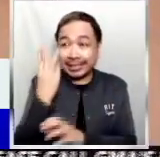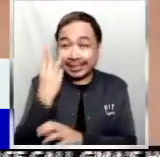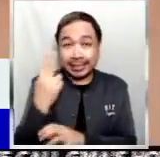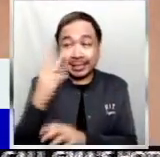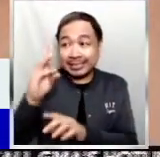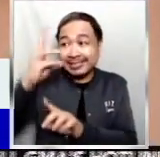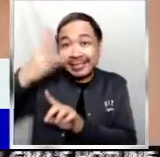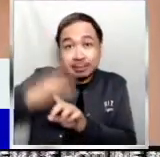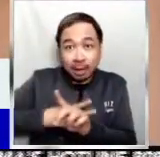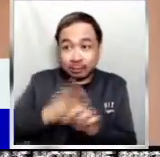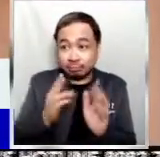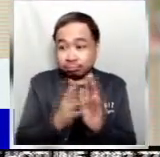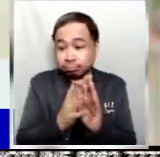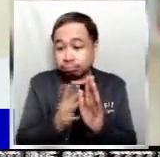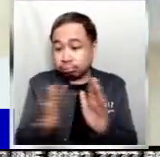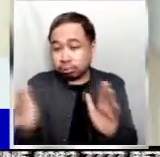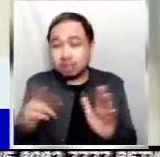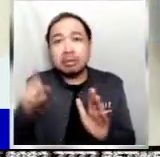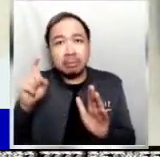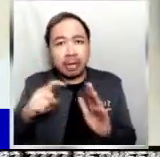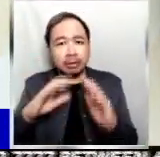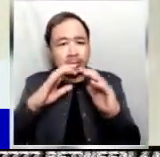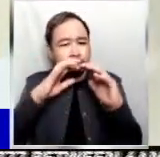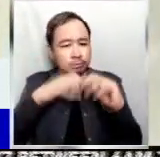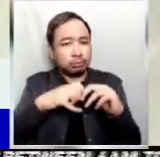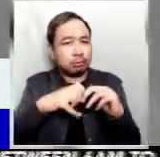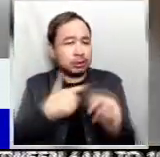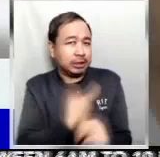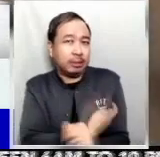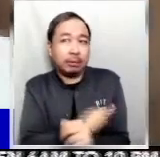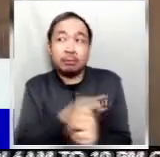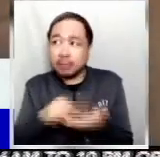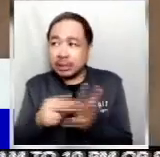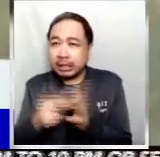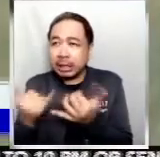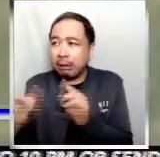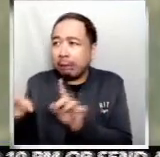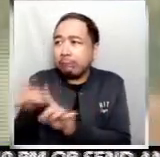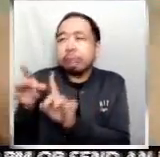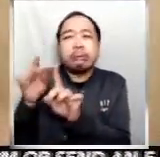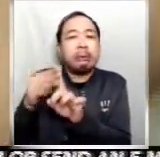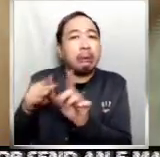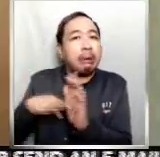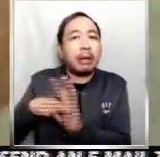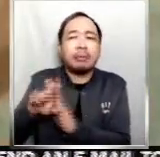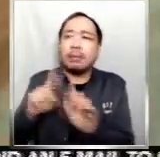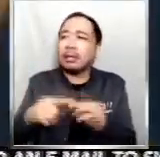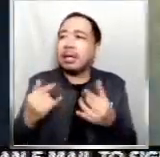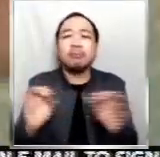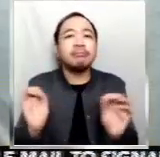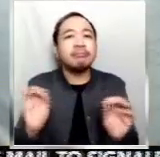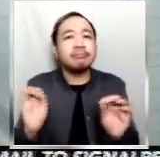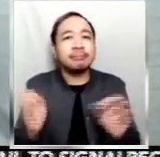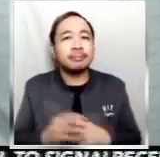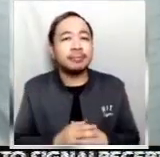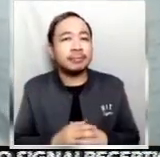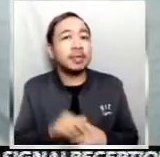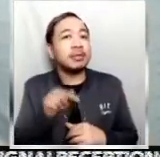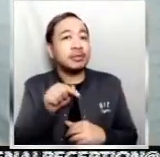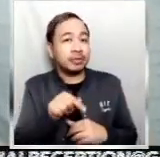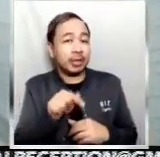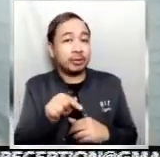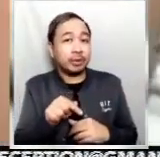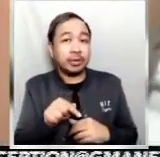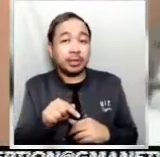yung nagkakaroon ng breakthrough infection. Pero hindi pa po natin nakikita yun at this time. Ang breakthrough infections o mga nagkaka-COVID pa rin sa